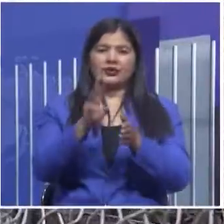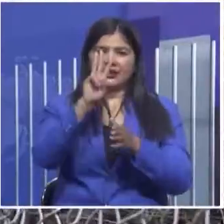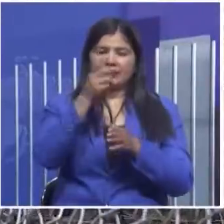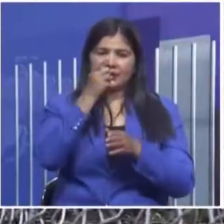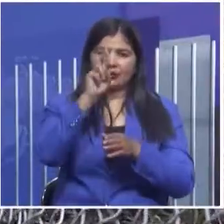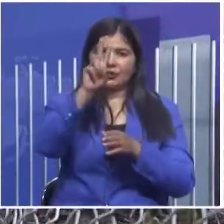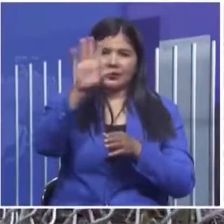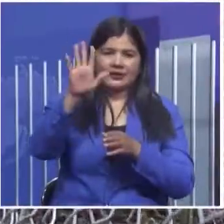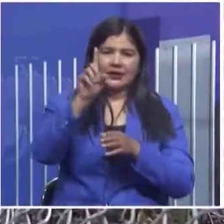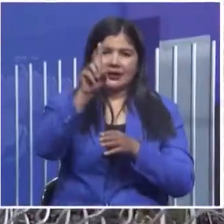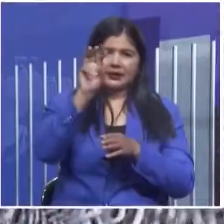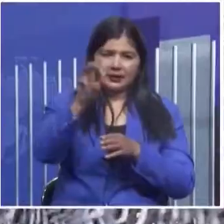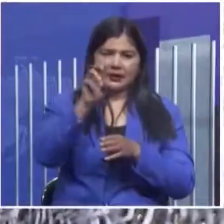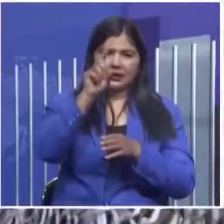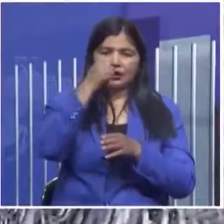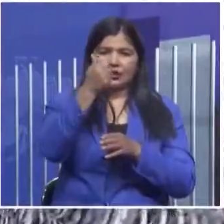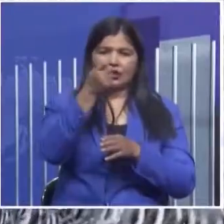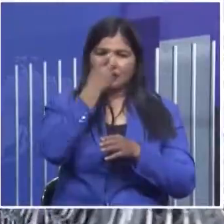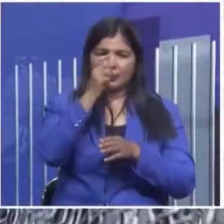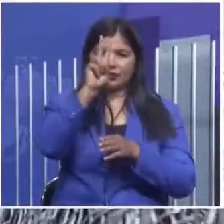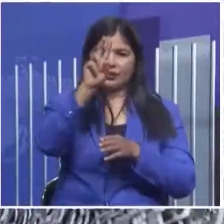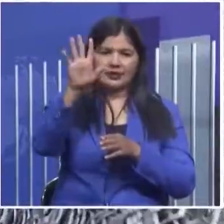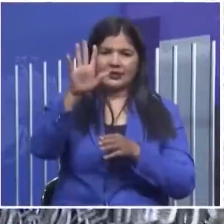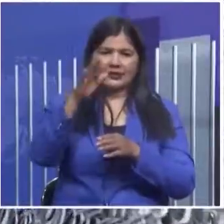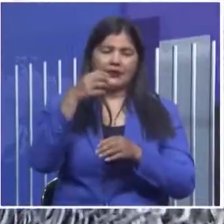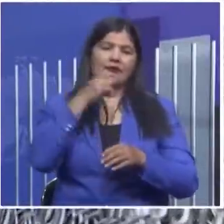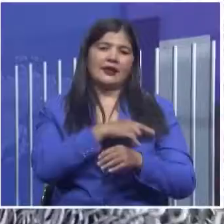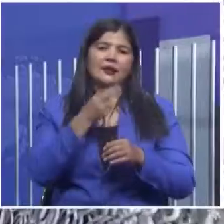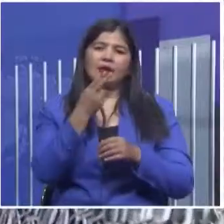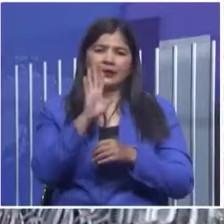325 घरधुरीका 1,625 जना लाभान्वित भएका छन्।